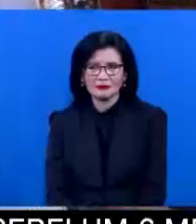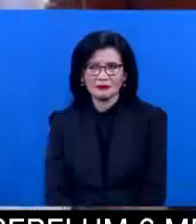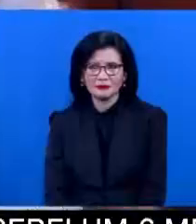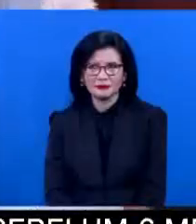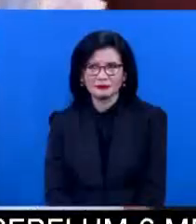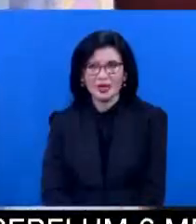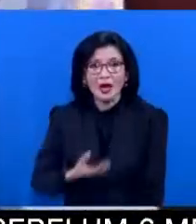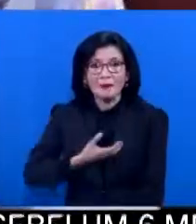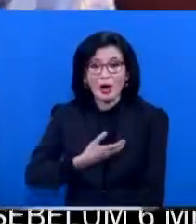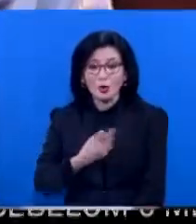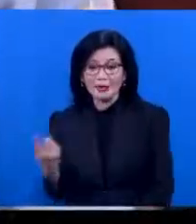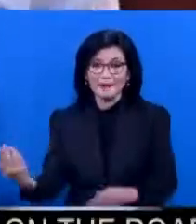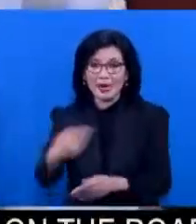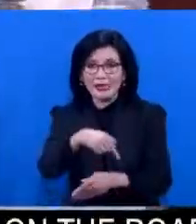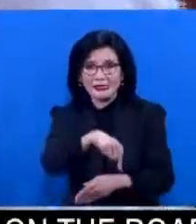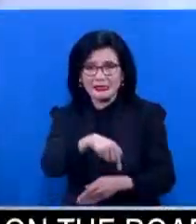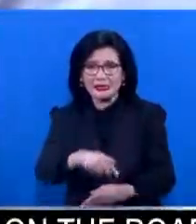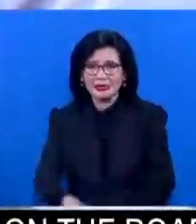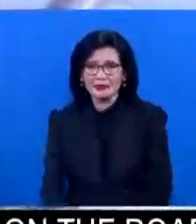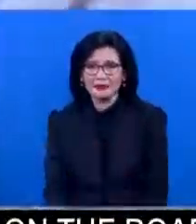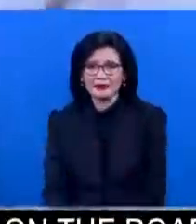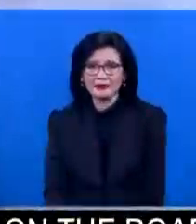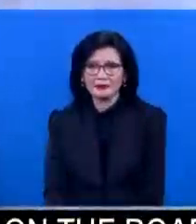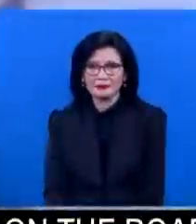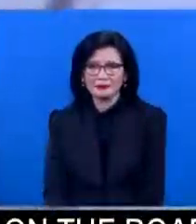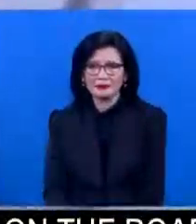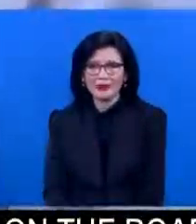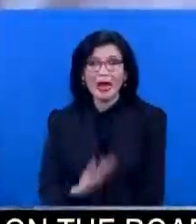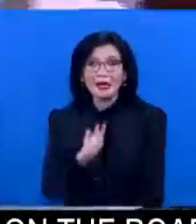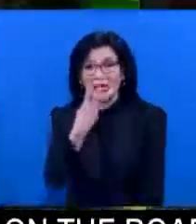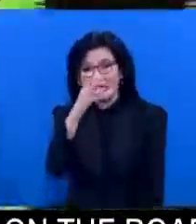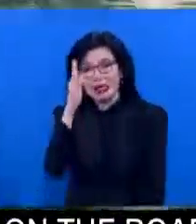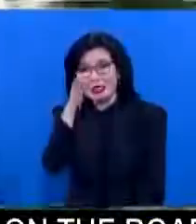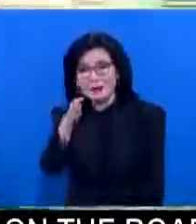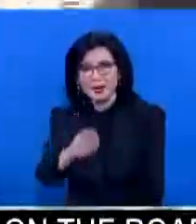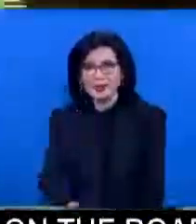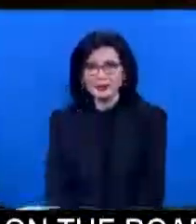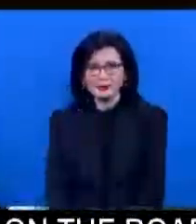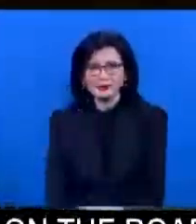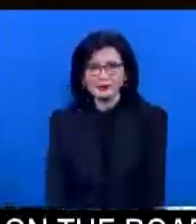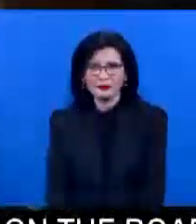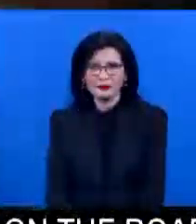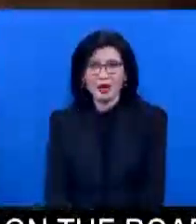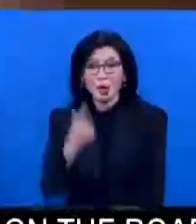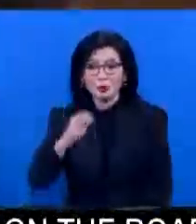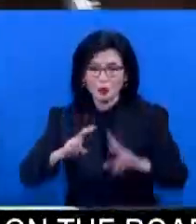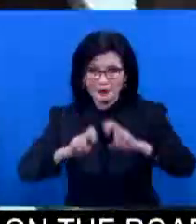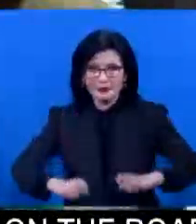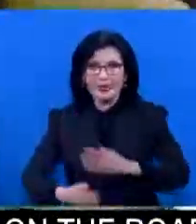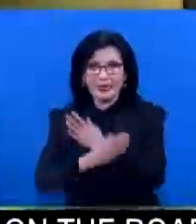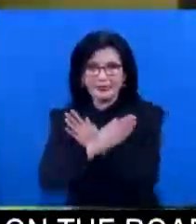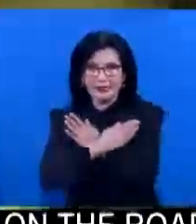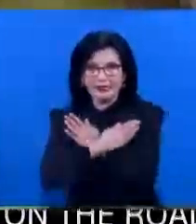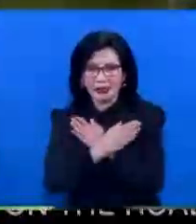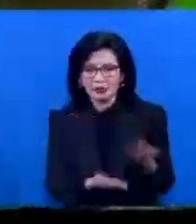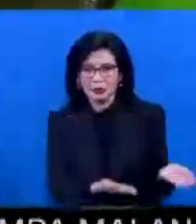ke? Mau ke sini. Iya, tapi dia ngeliatnya ke depan, bukan ke belakang. Untuk kepentingan pemeriksaan, jasad korban langsung